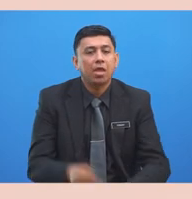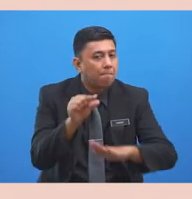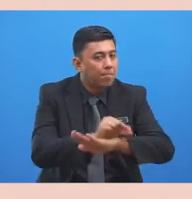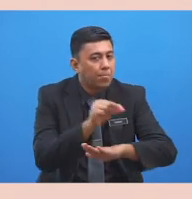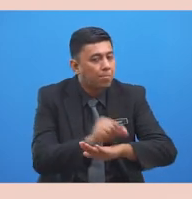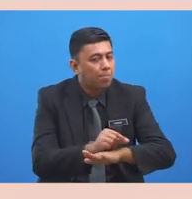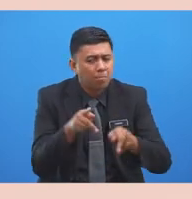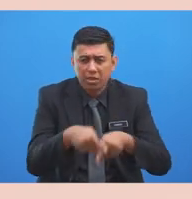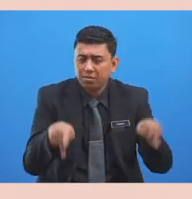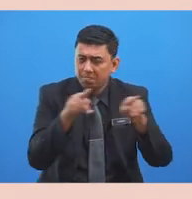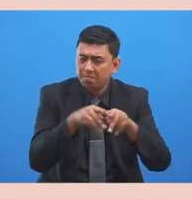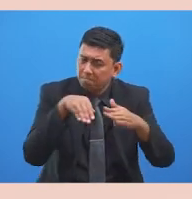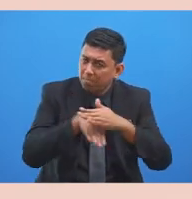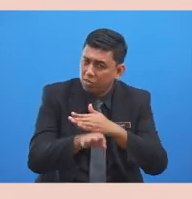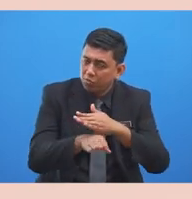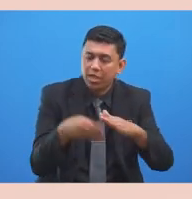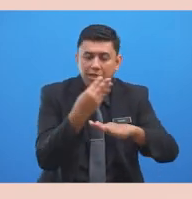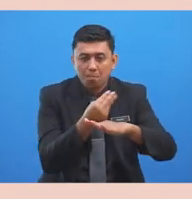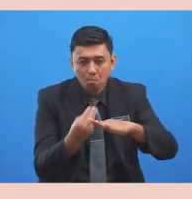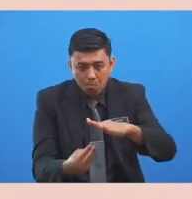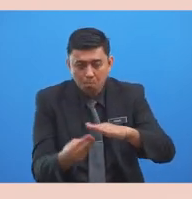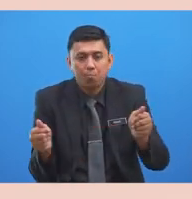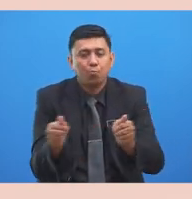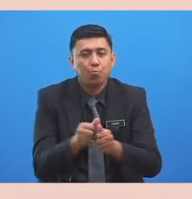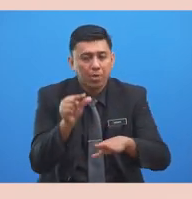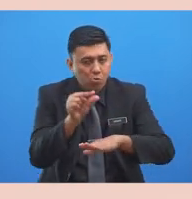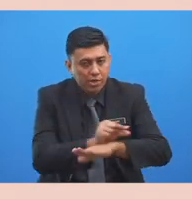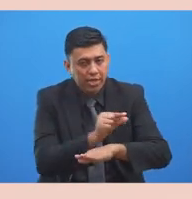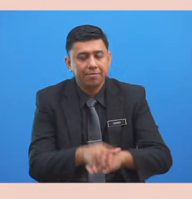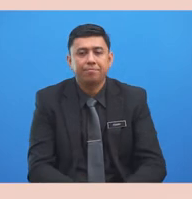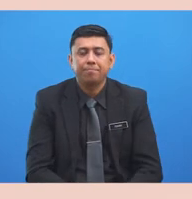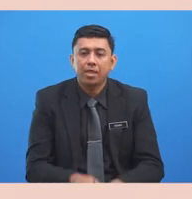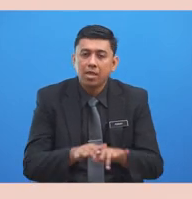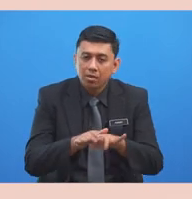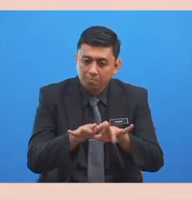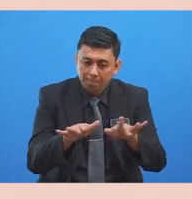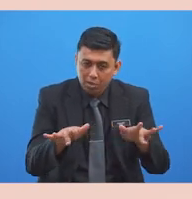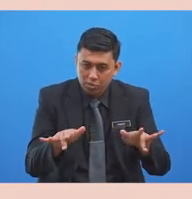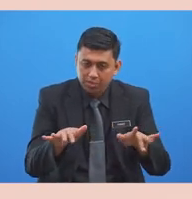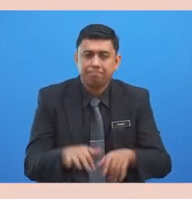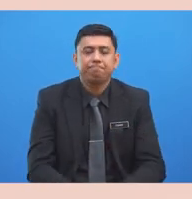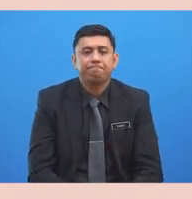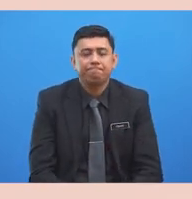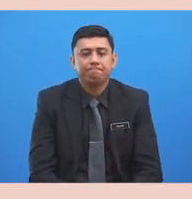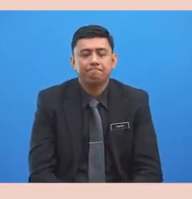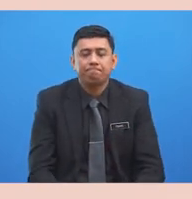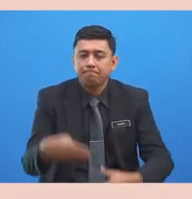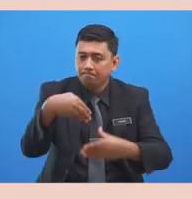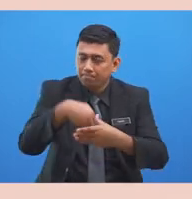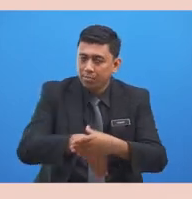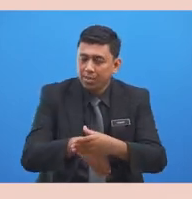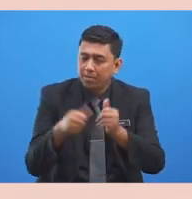pengguna perlu memasukkan input dengan menggunakan papan kekunci.